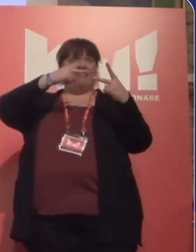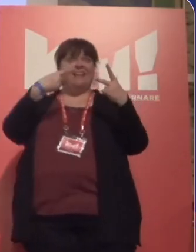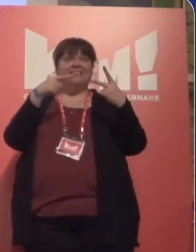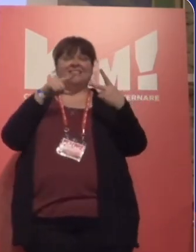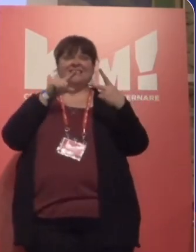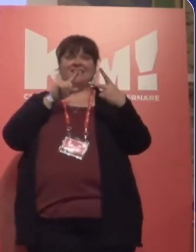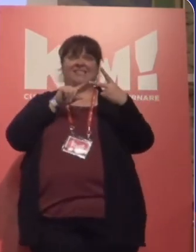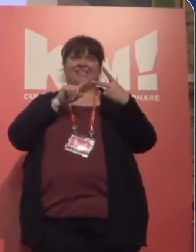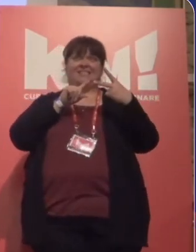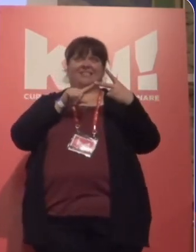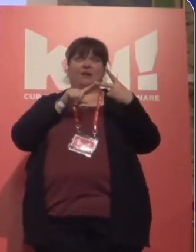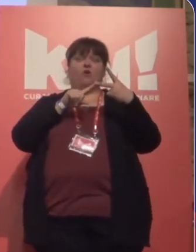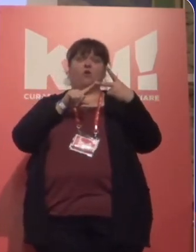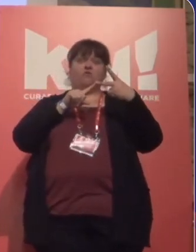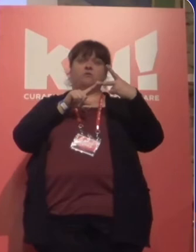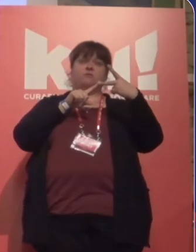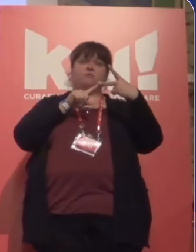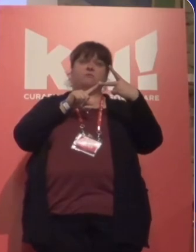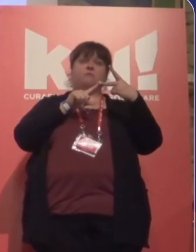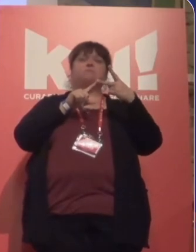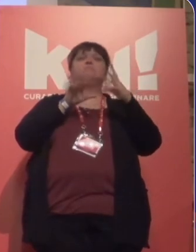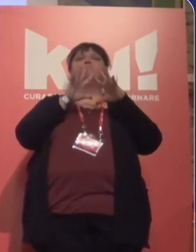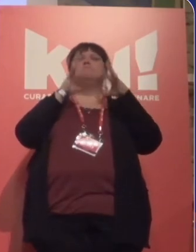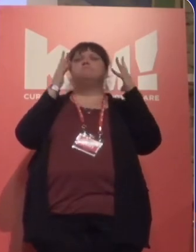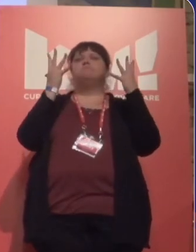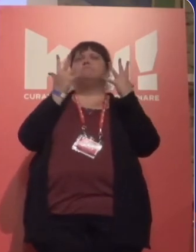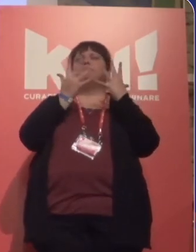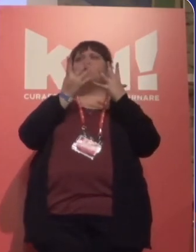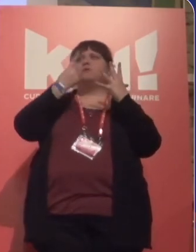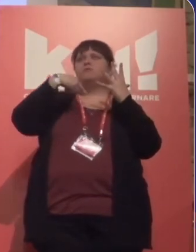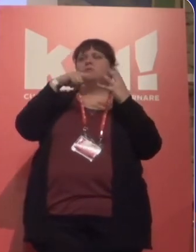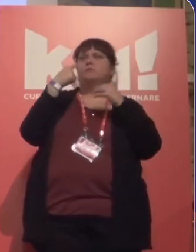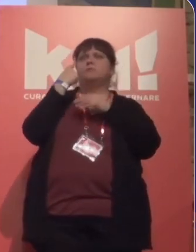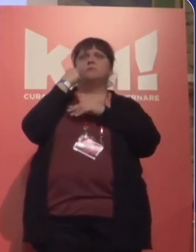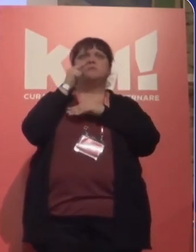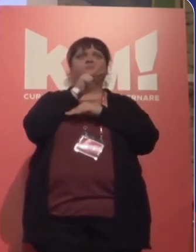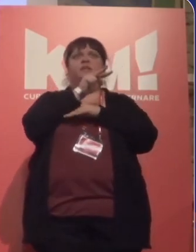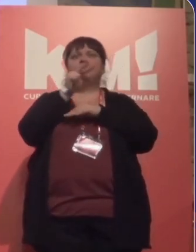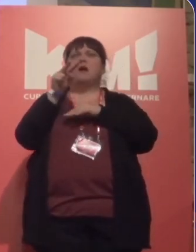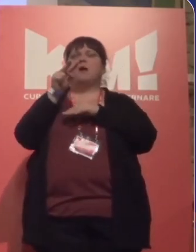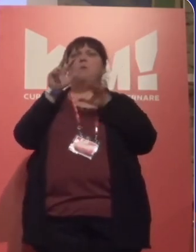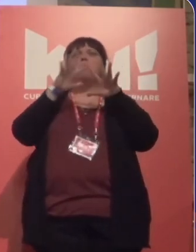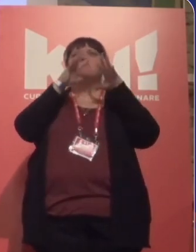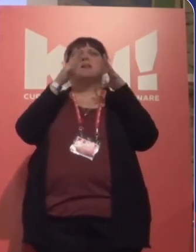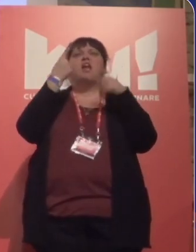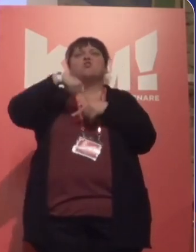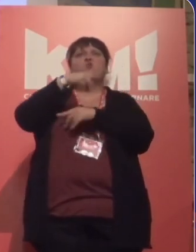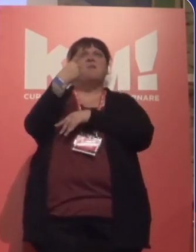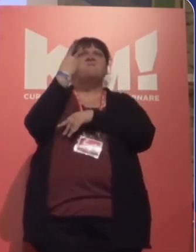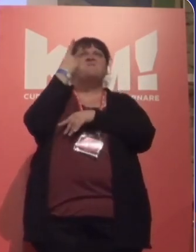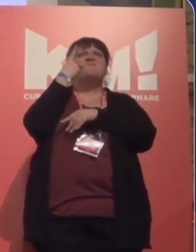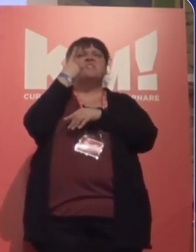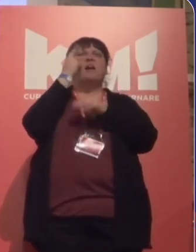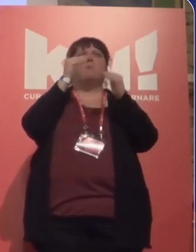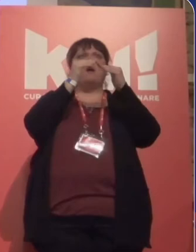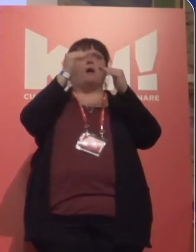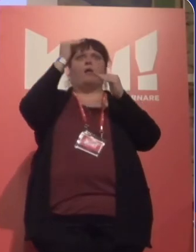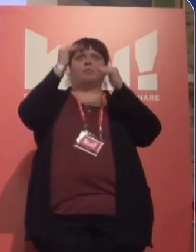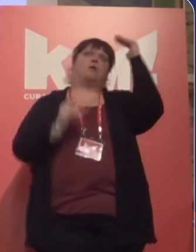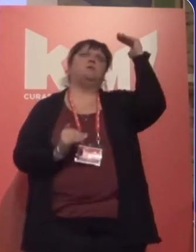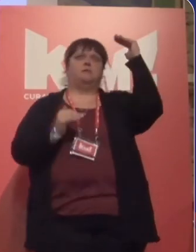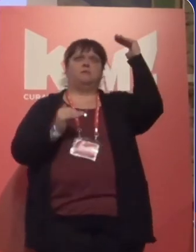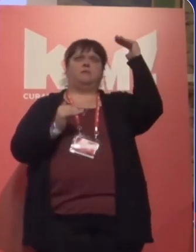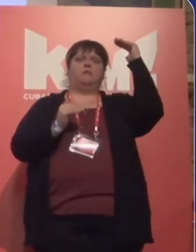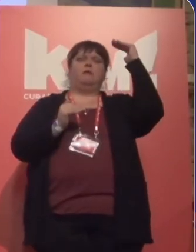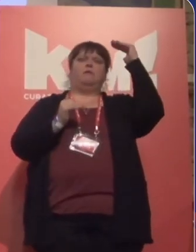i conti che vede le diseguaglianze crescere su scala globale e presentarsi con la voglia di non fare prigionieri di